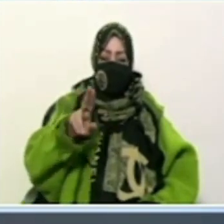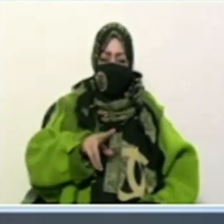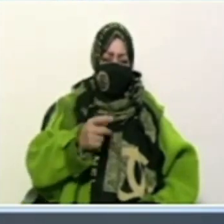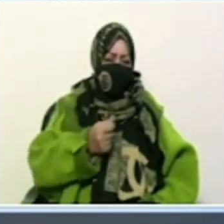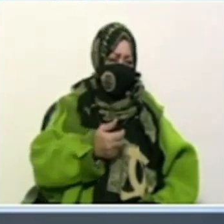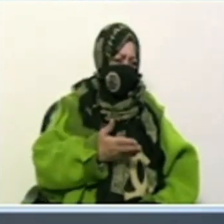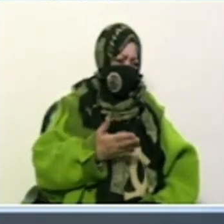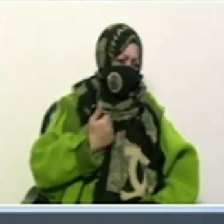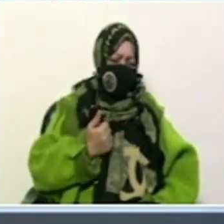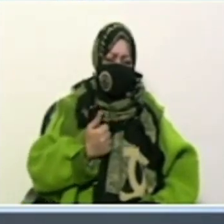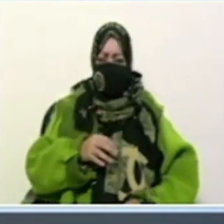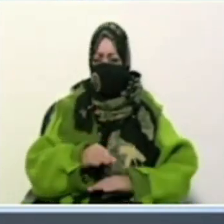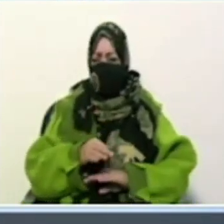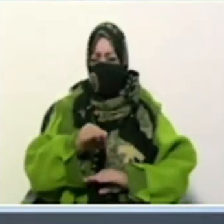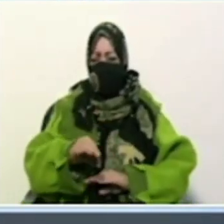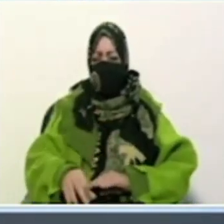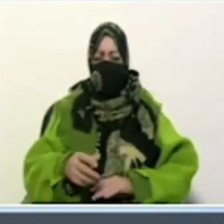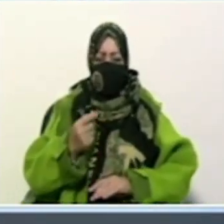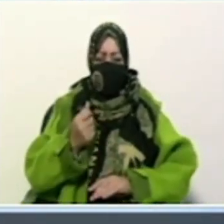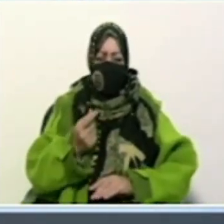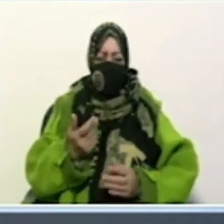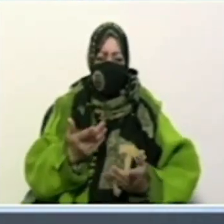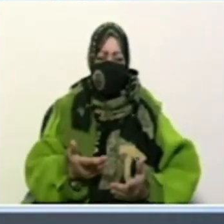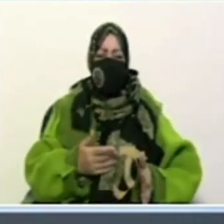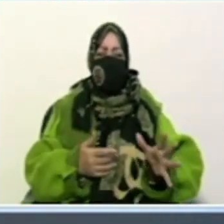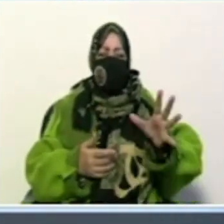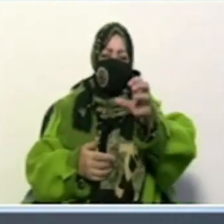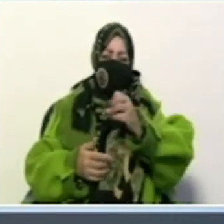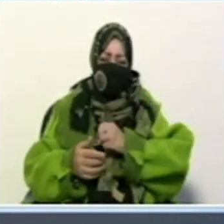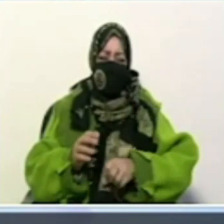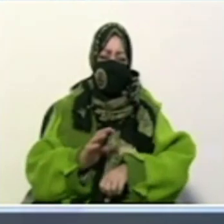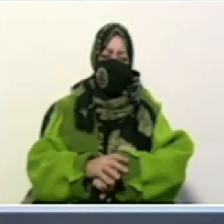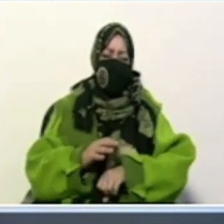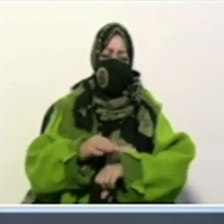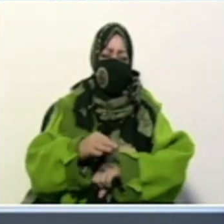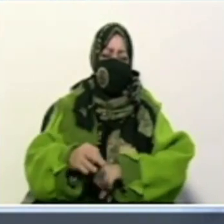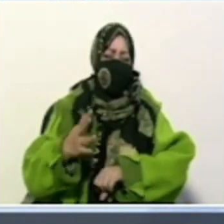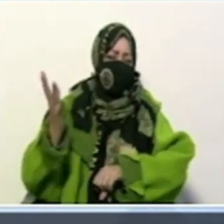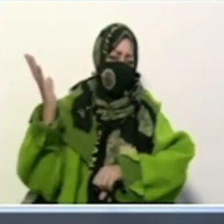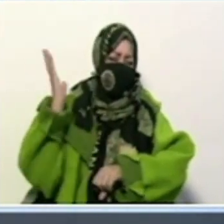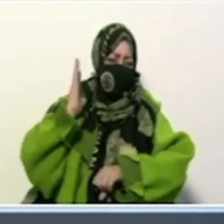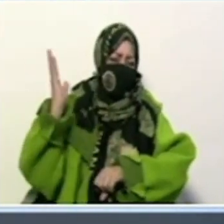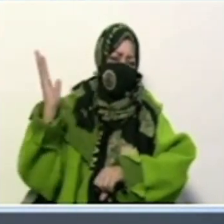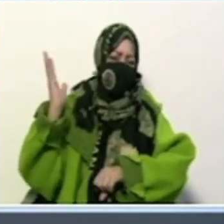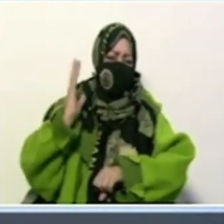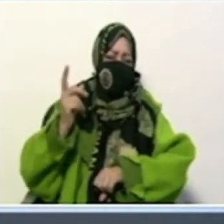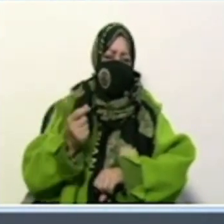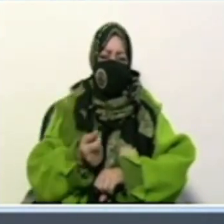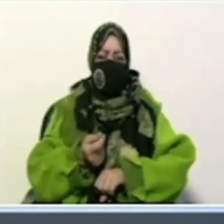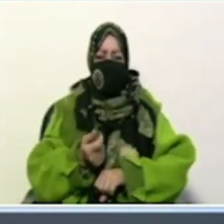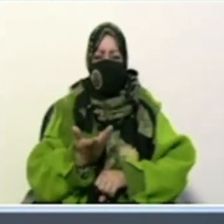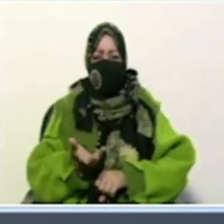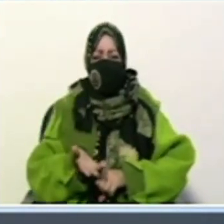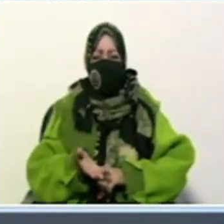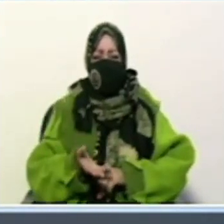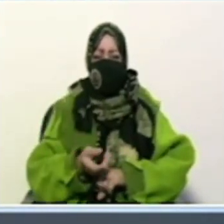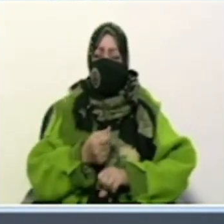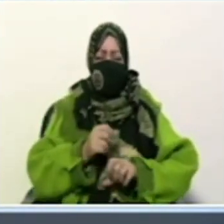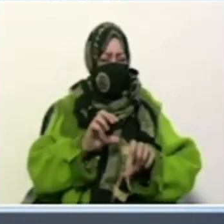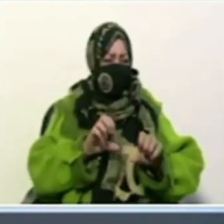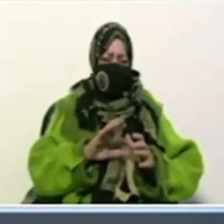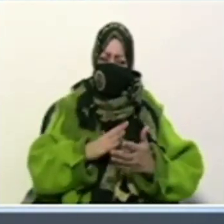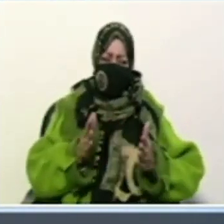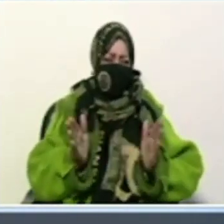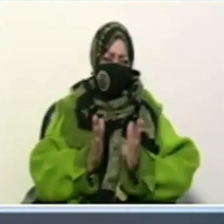يعني ويتحمل أعباءها، فهو أمر مندوب إن إذا تيسر له فبها، وإلا فلا إثم عليه